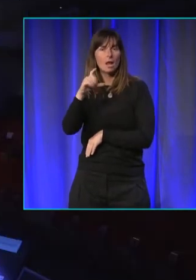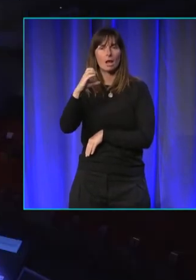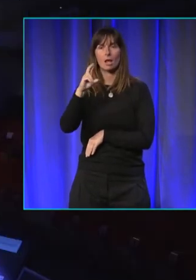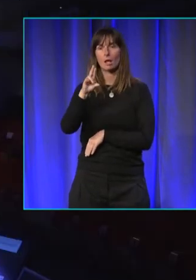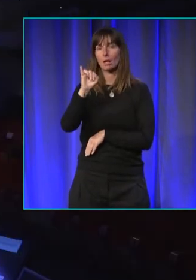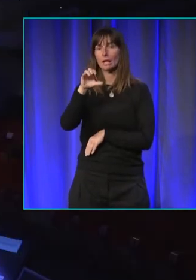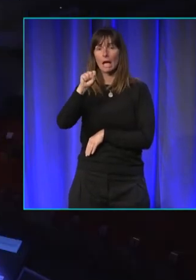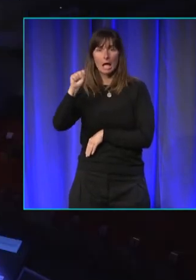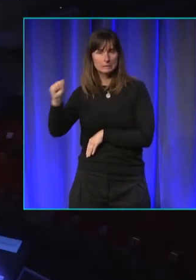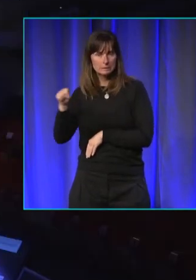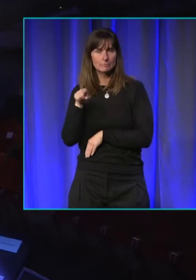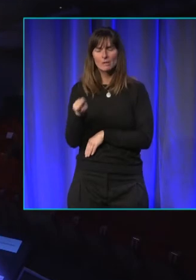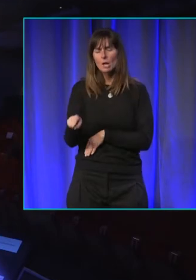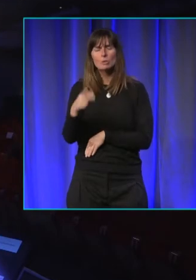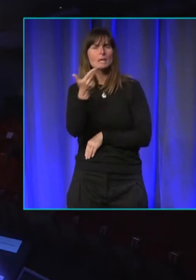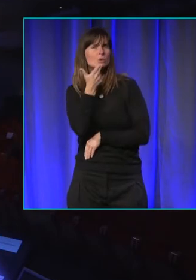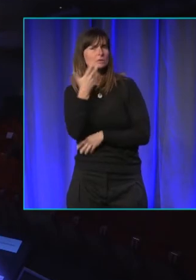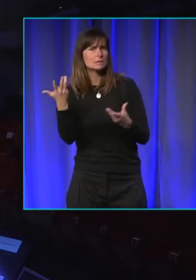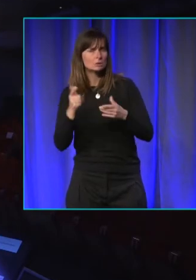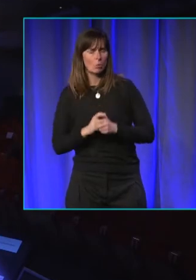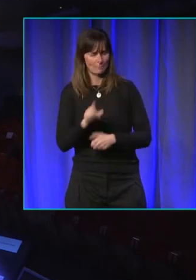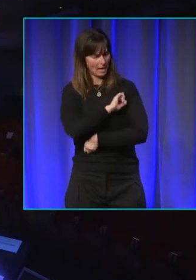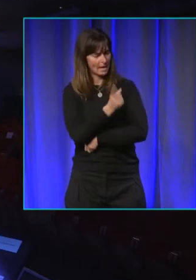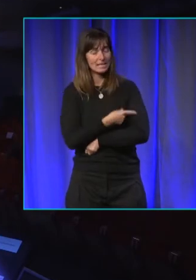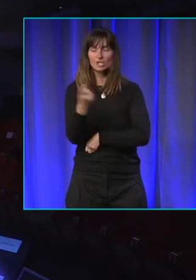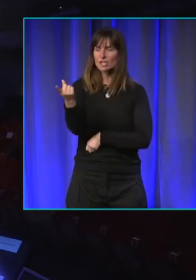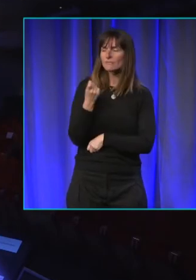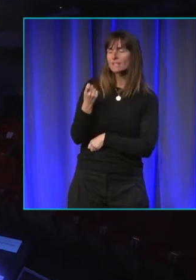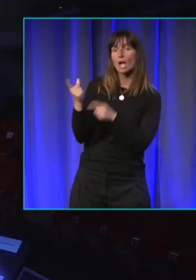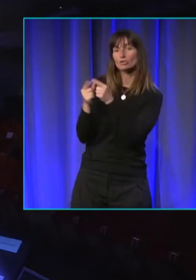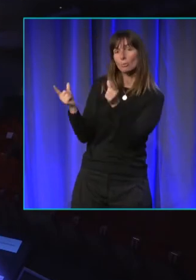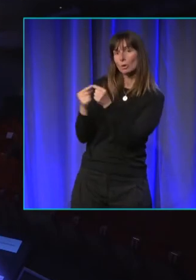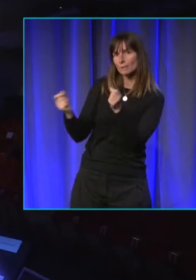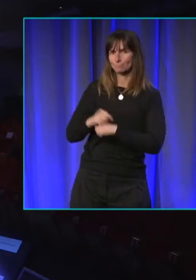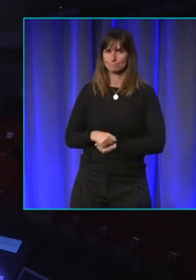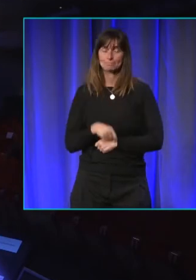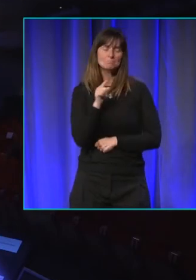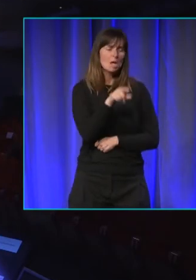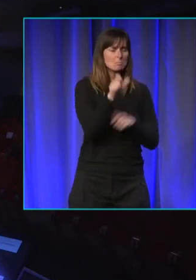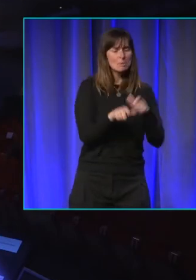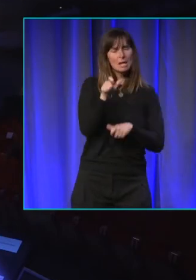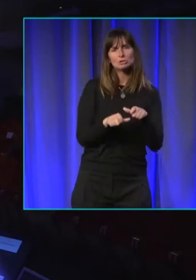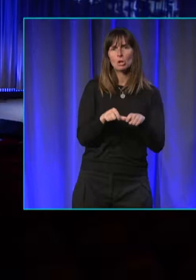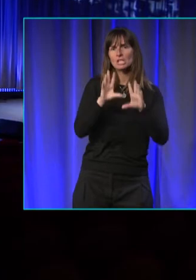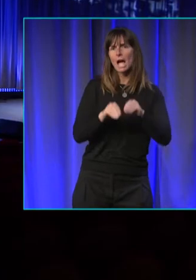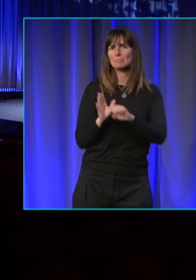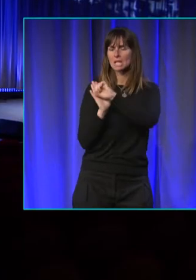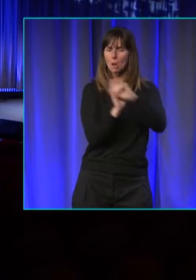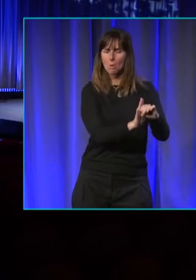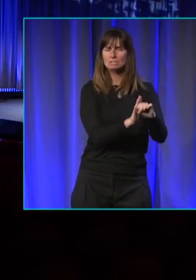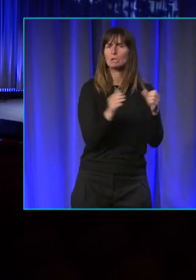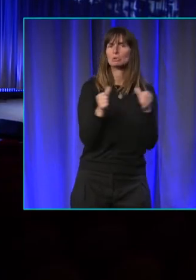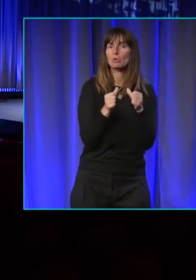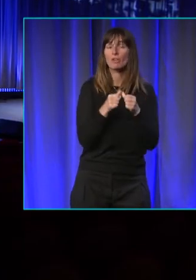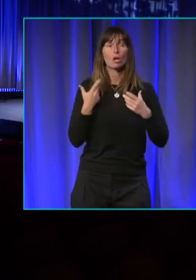utilisait notamment l'énergie selon les Japonais. Or, souvent, nous, les Occidentaux, on tourne en rond autour de